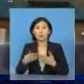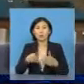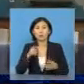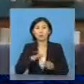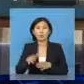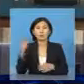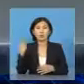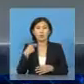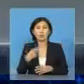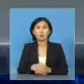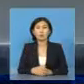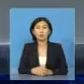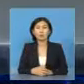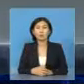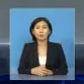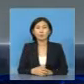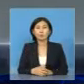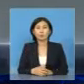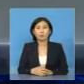профессиональные обязанности.